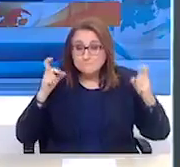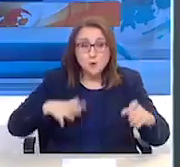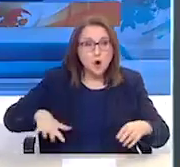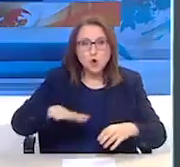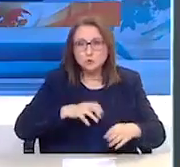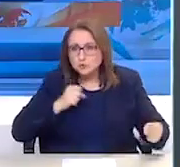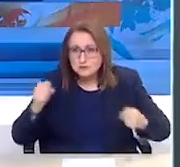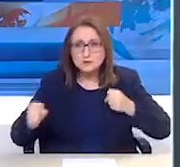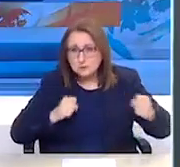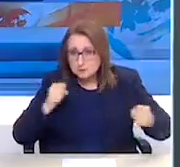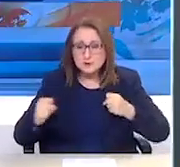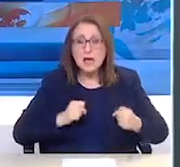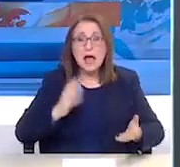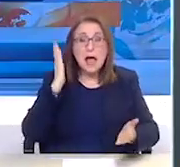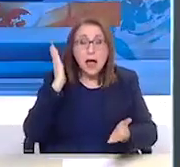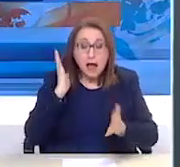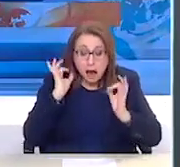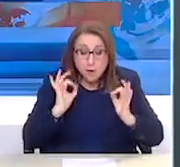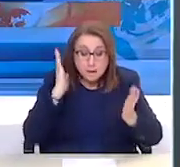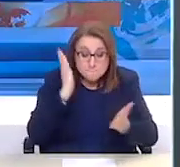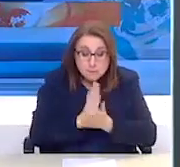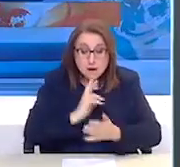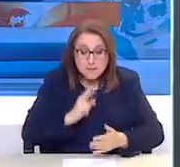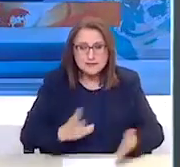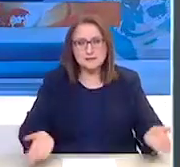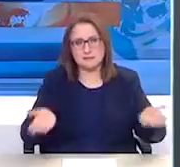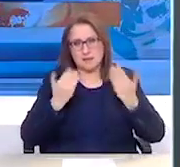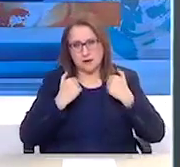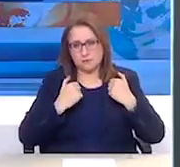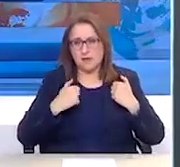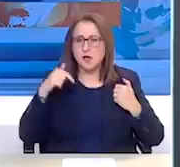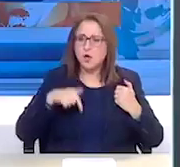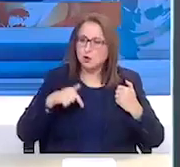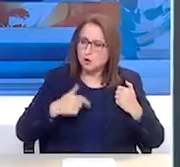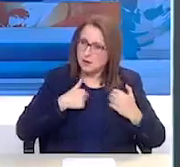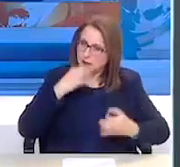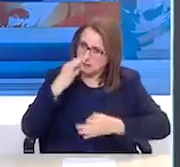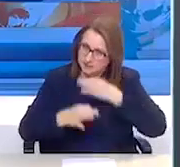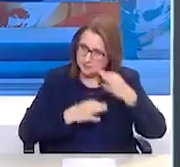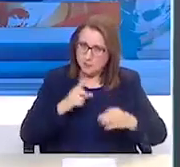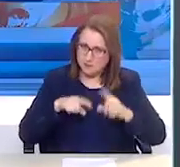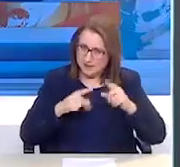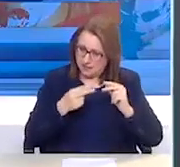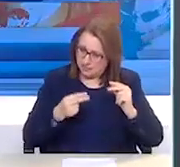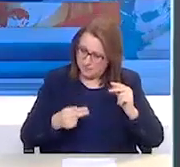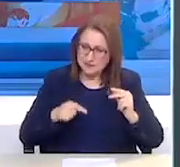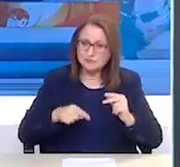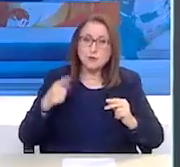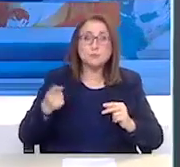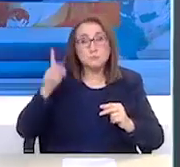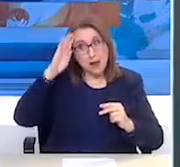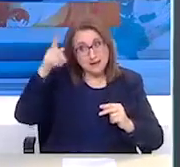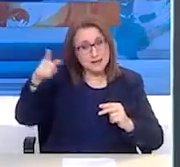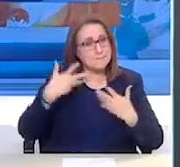Το ερώτημα αυτό γέννησε και κάποια πράγματα που θα σας πω αμέσως μετά και τα οποία εφαρμόζονται ήδη στις ΗΠΑ. Το ερώτημα